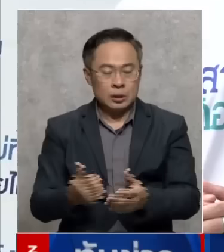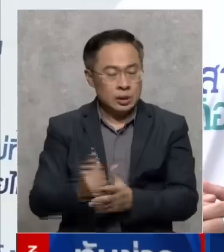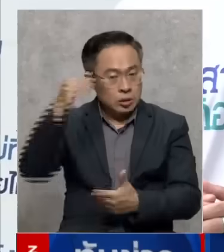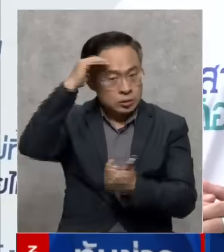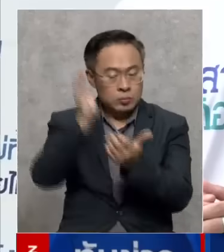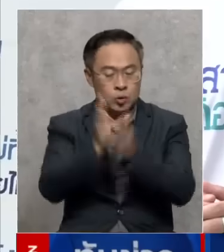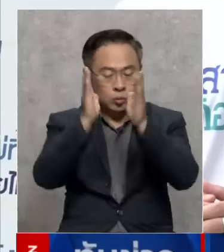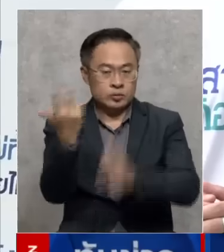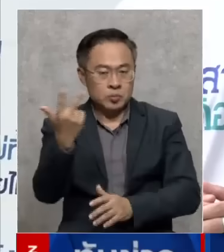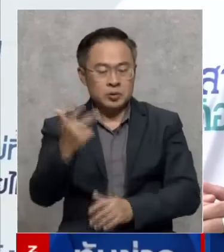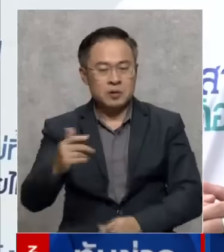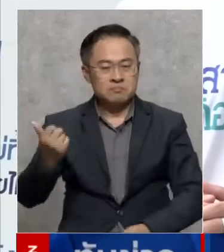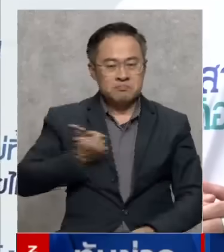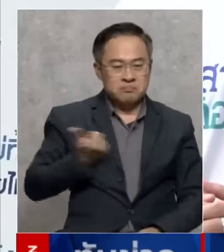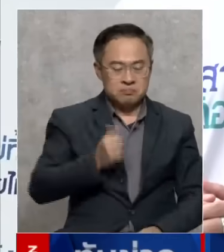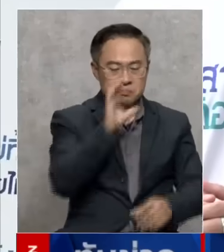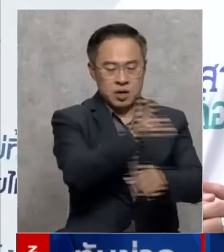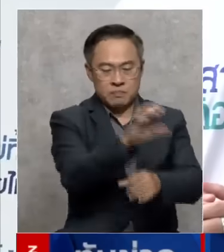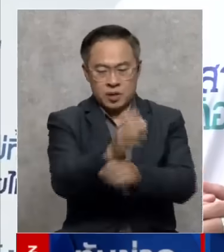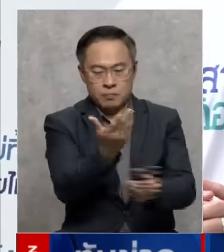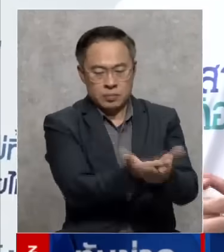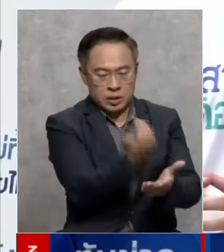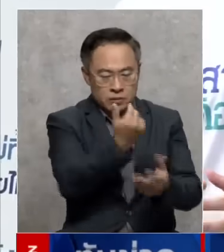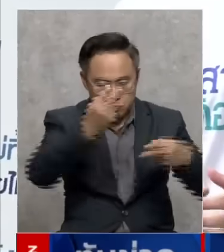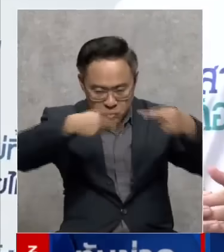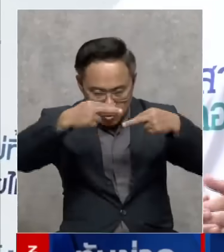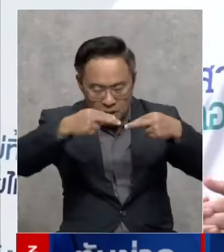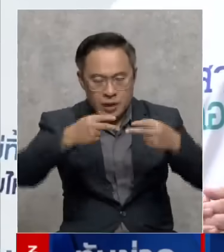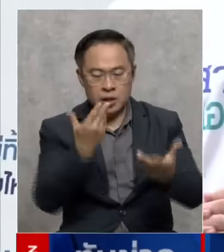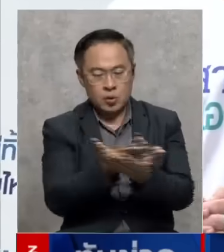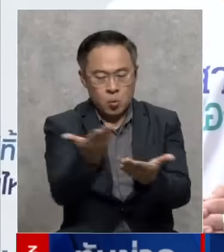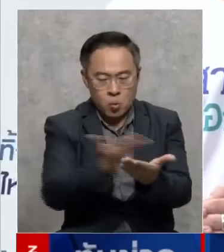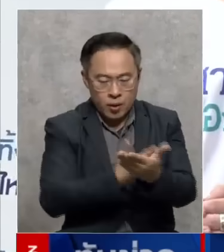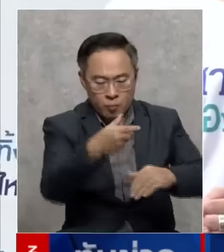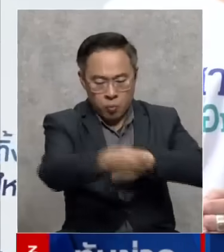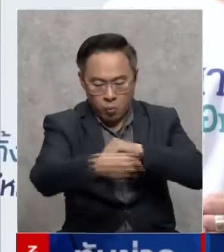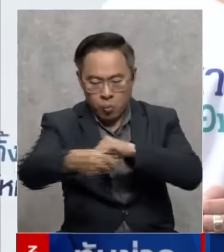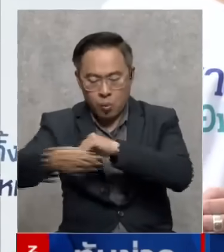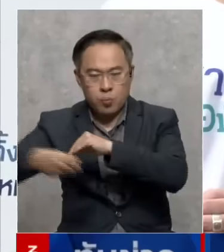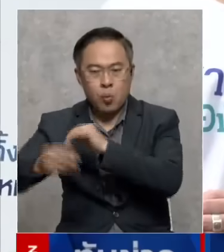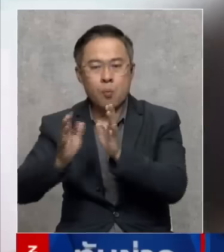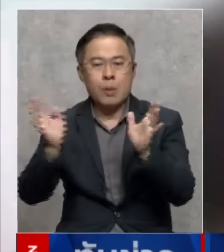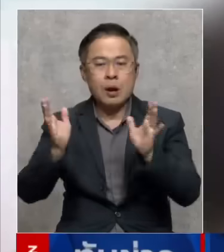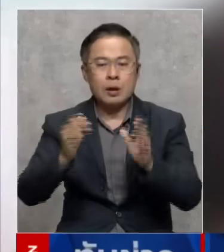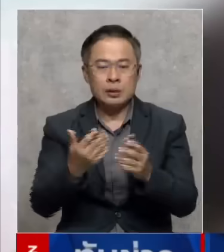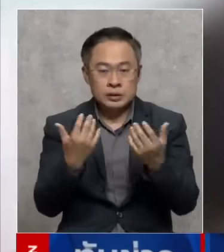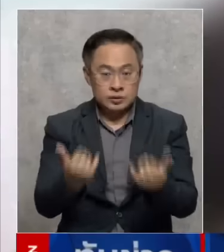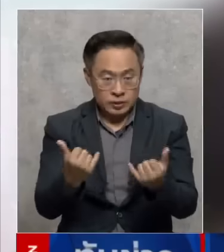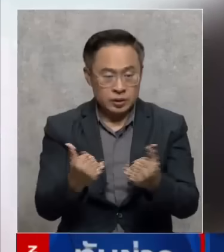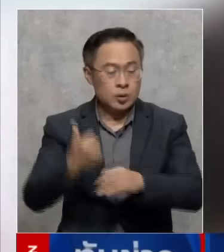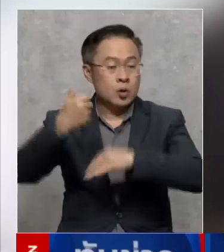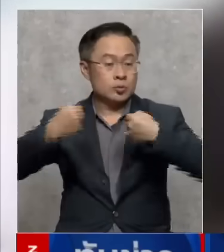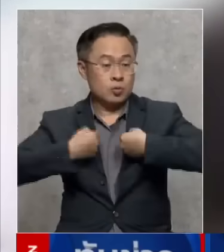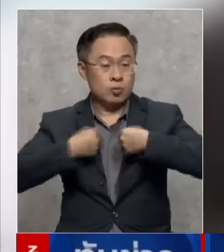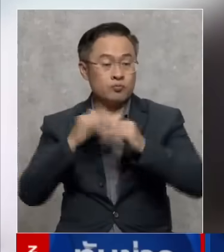การปล่อยเงินกู้รายวันแล้วก็แก๊งหวยรายวันด้วยโอ้โหในเรื่องใหญ่นายเอกภพบอกว่าเรื่องนี้เนี่ยถือว่าเป็นเรื่องใหญ่เพราะว่าตำรวจ